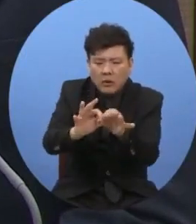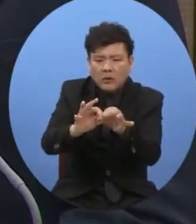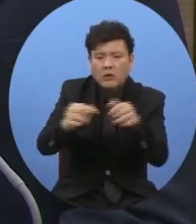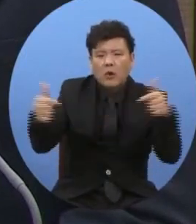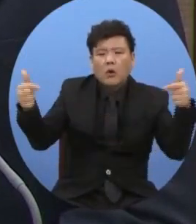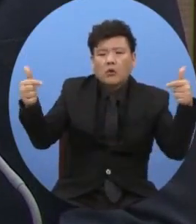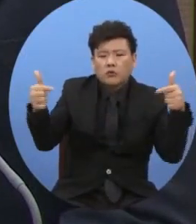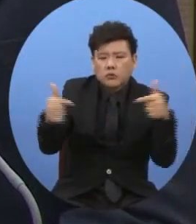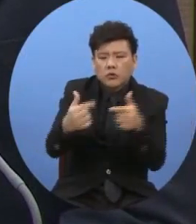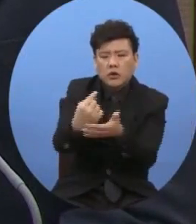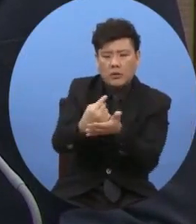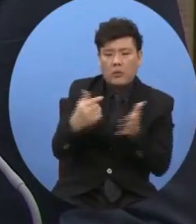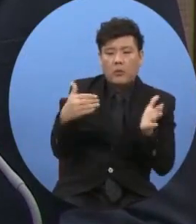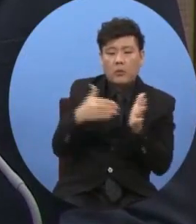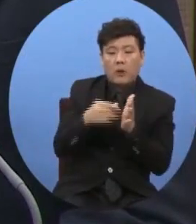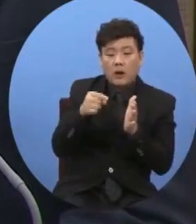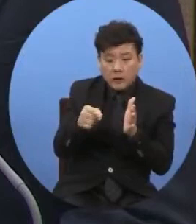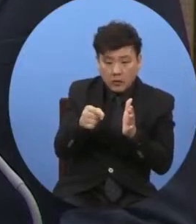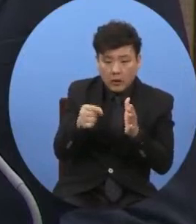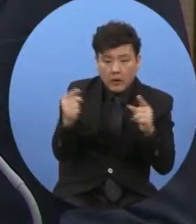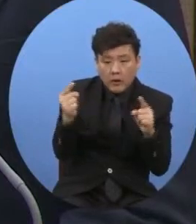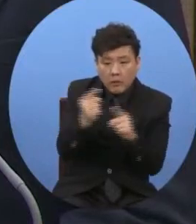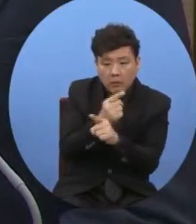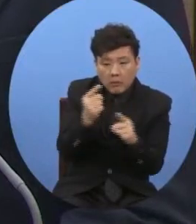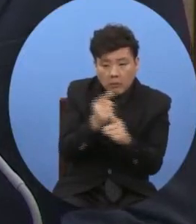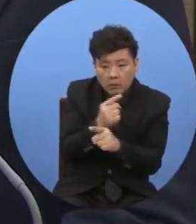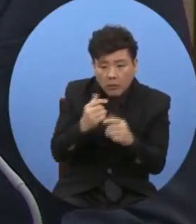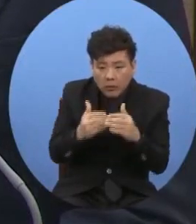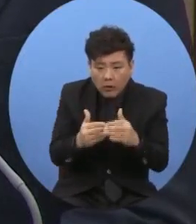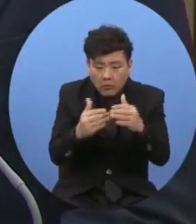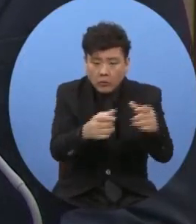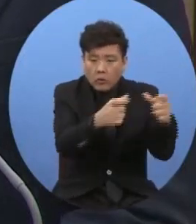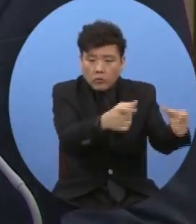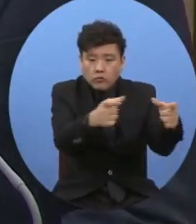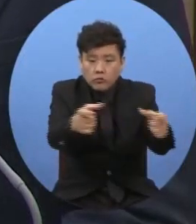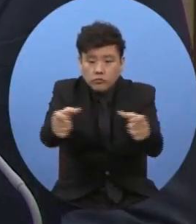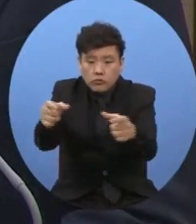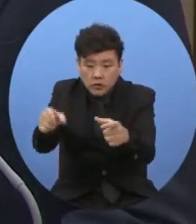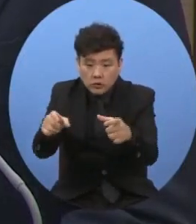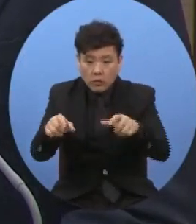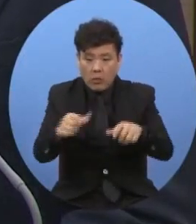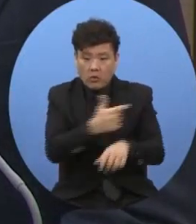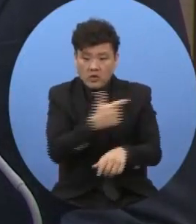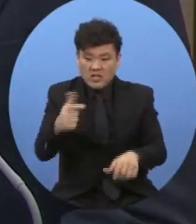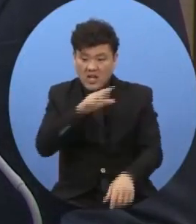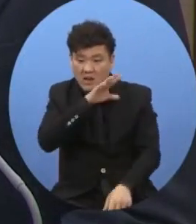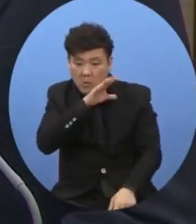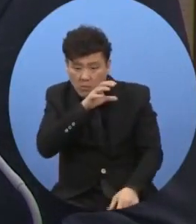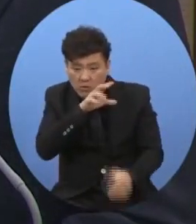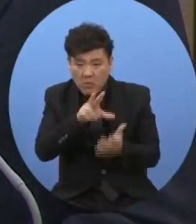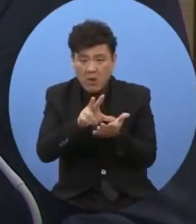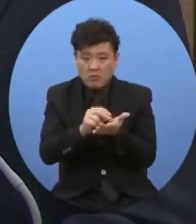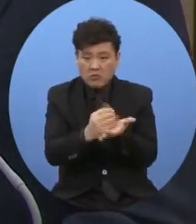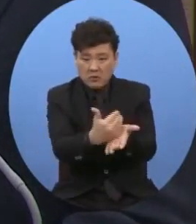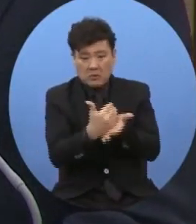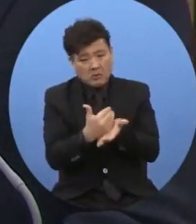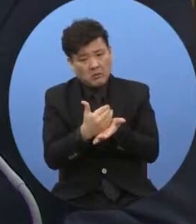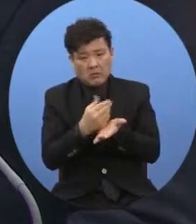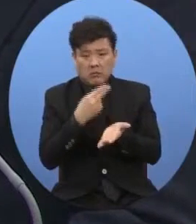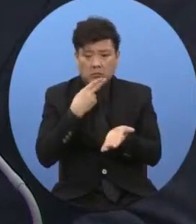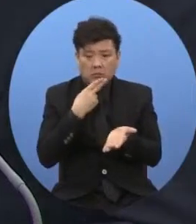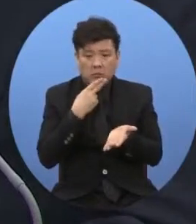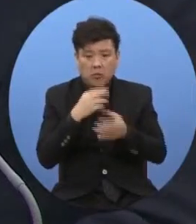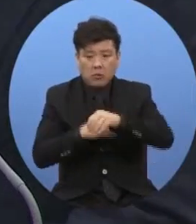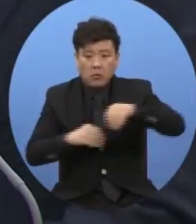받았고요. 그렇게 변화해가는 과정에 대해서 자치구 차원에서 그렇게 크게 문제제기가 있거나 불만이 있는 것 같지는 않습니다.